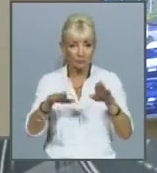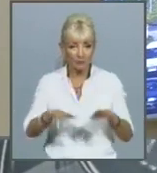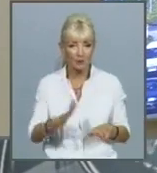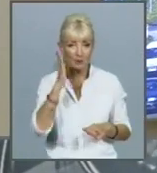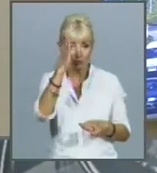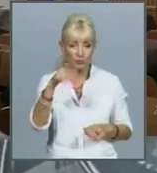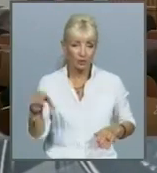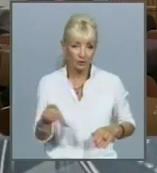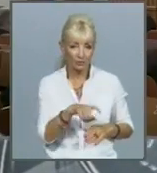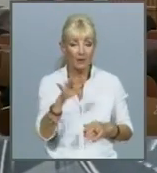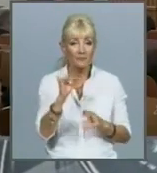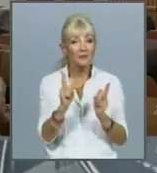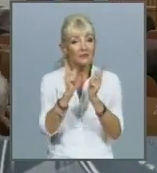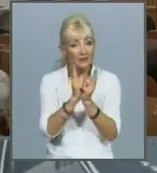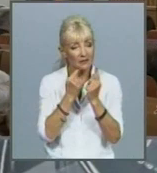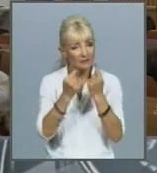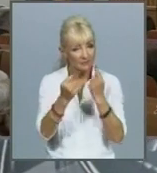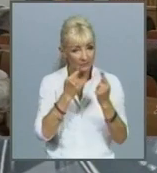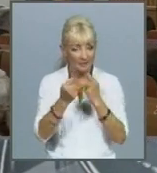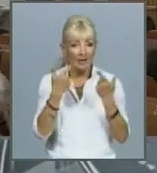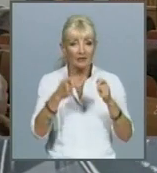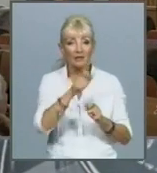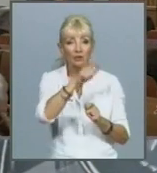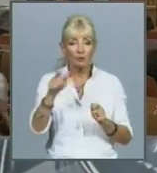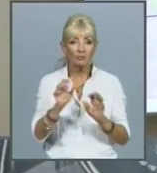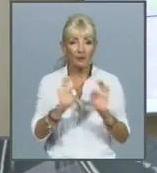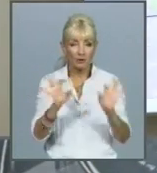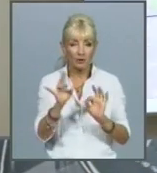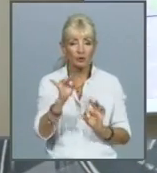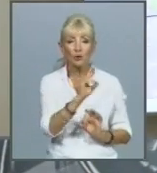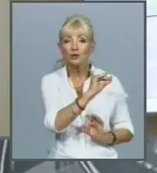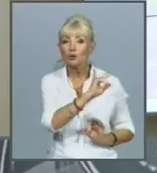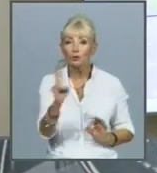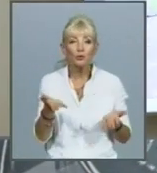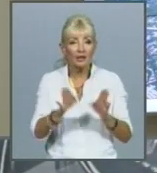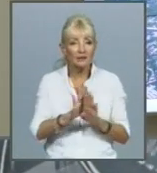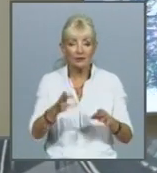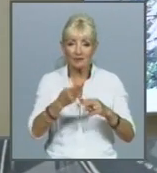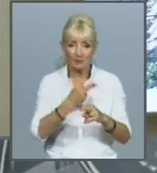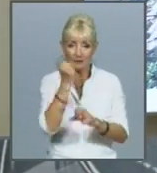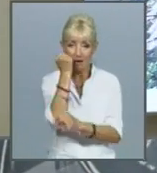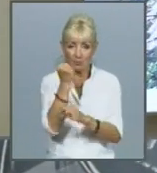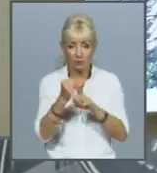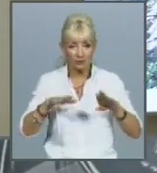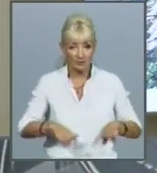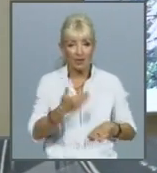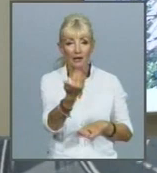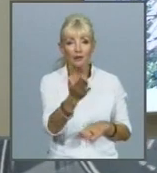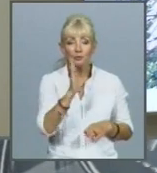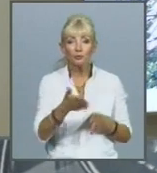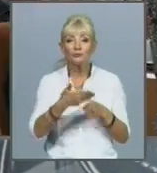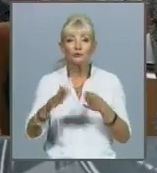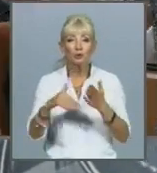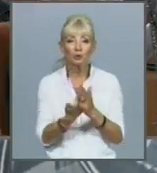ними проводились і зустрічі, і наради, де людям поясняли, що ніхто не залишиться без робочого місця, бо їм будуть виділені